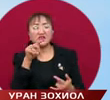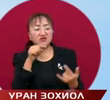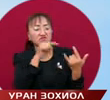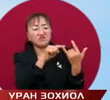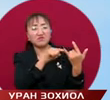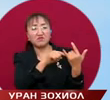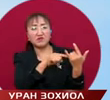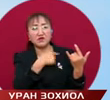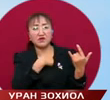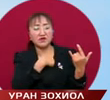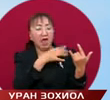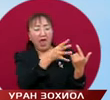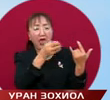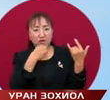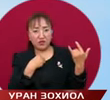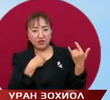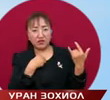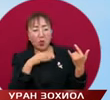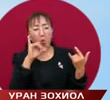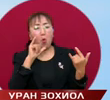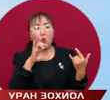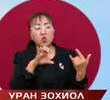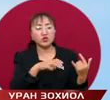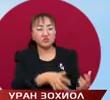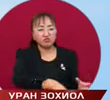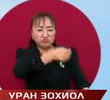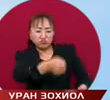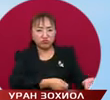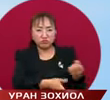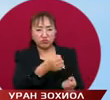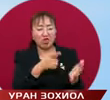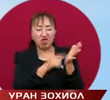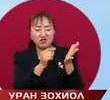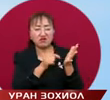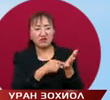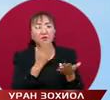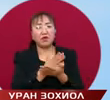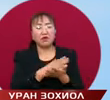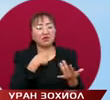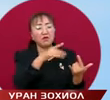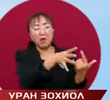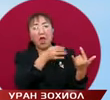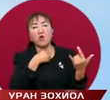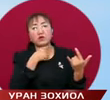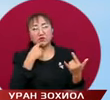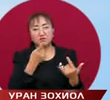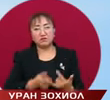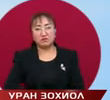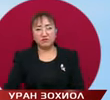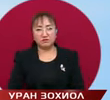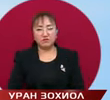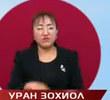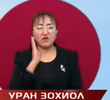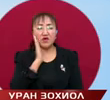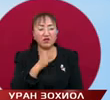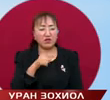нэгдлийн төвийн барилгын ус зөөх ажилд яг таарна. Үүнийг ч навна гэд зүтгэлээ. Ээж,